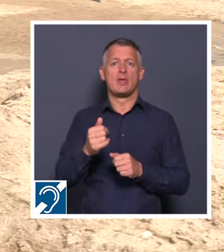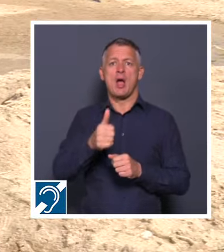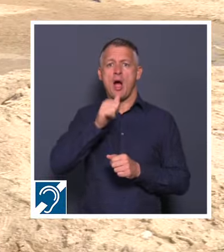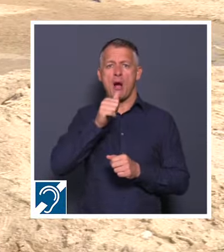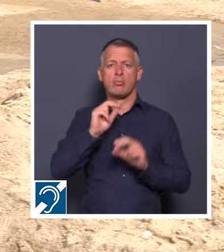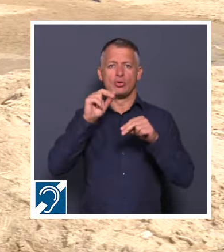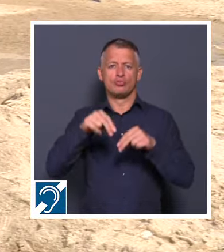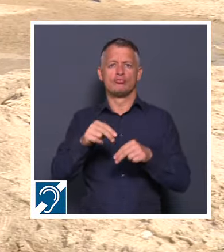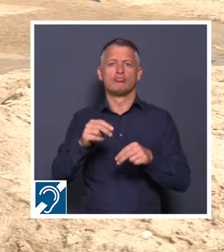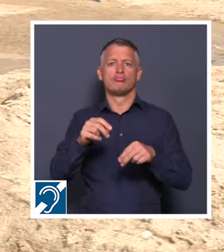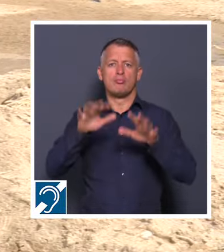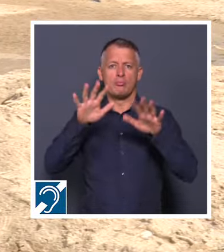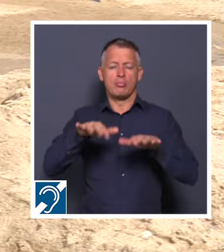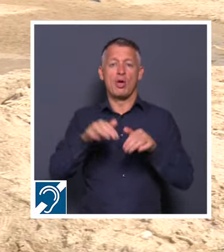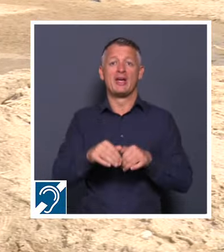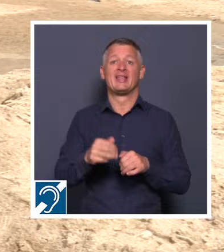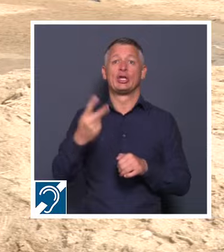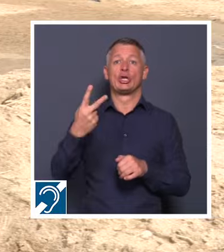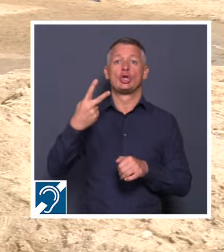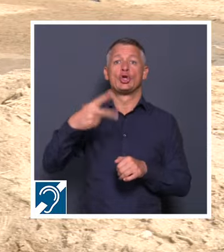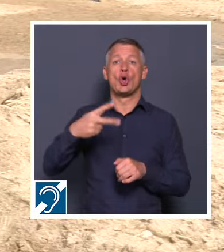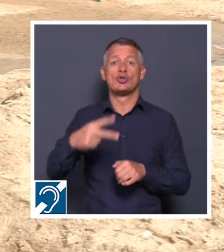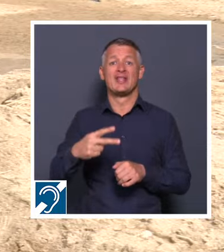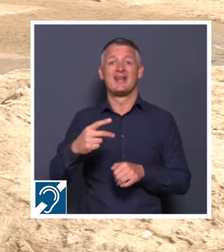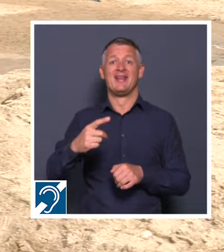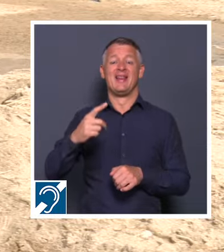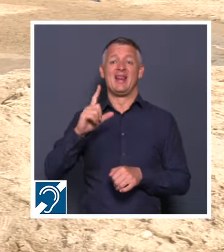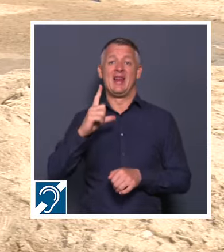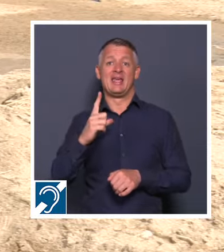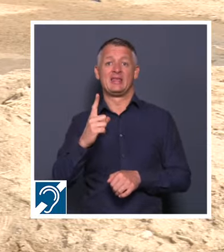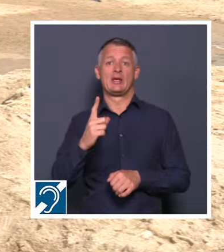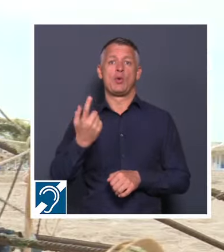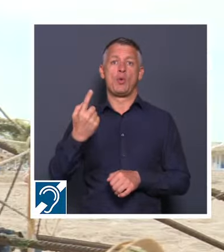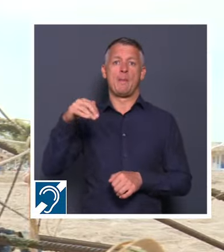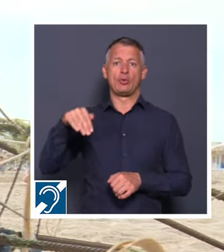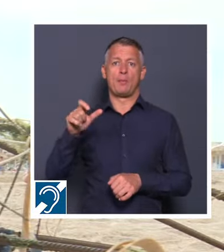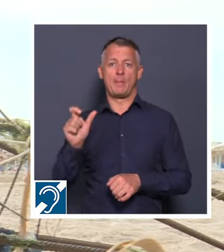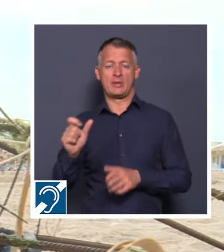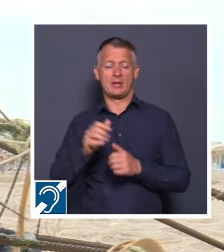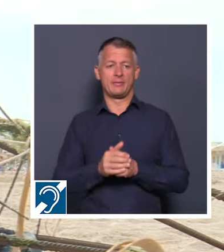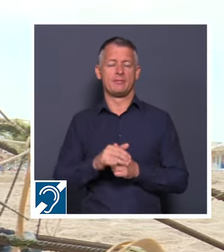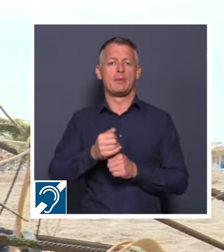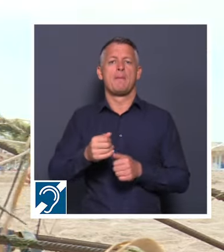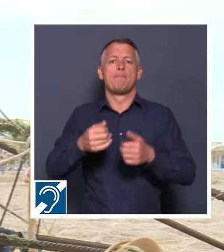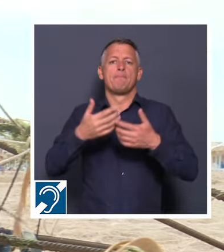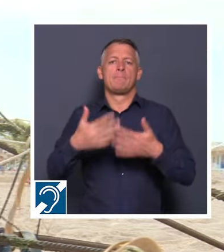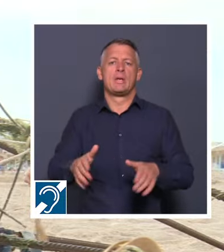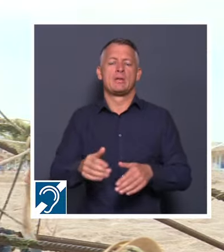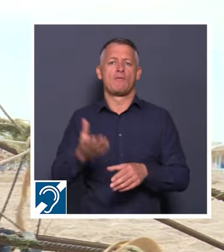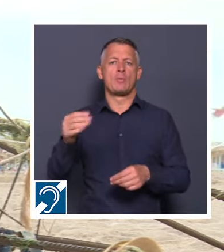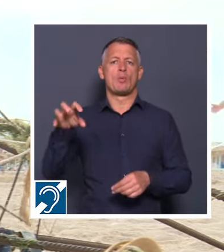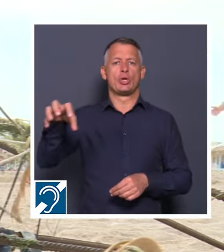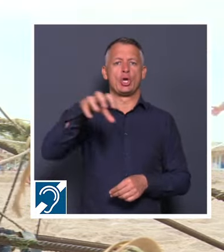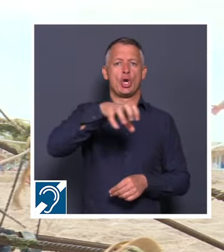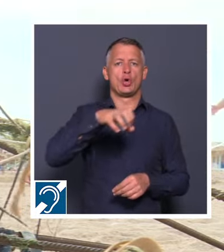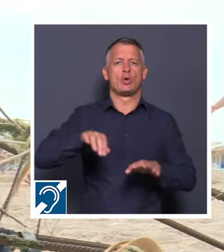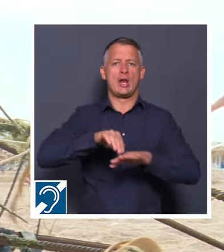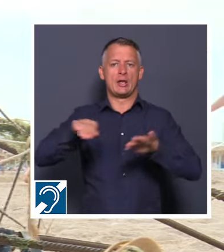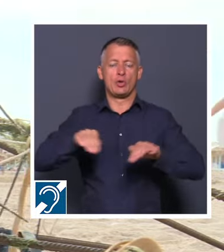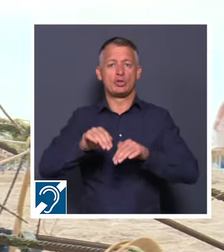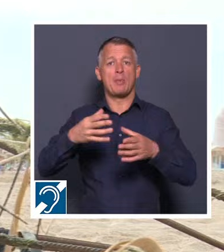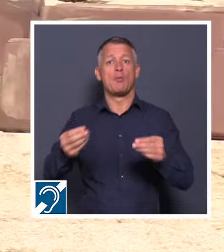ajuns la un nivel record, de peste 200 de litri pe metru pătrat. Paguba a fost însă în mai multe stațiuni de pe litoral, dar și în